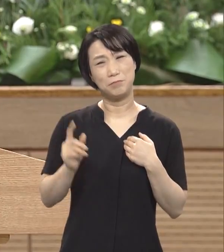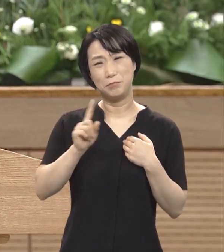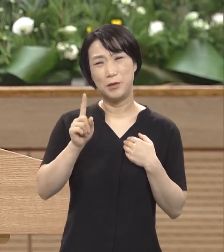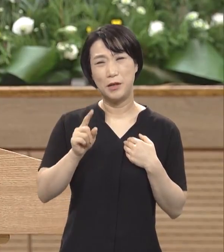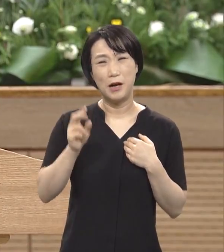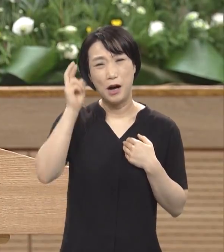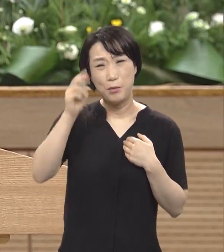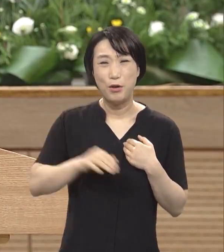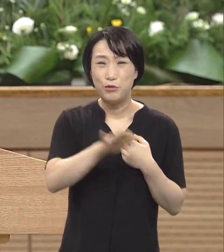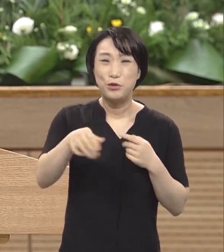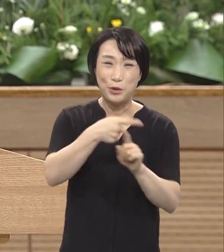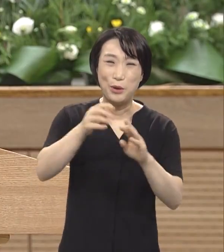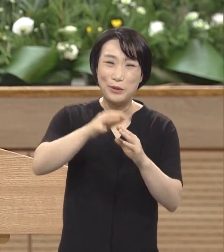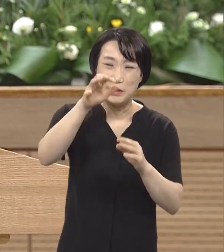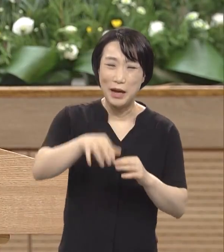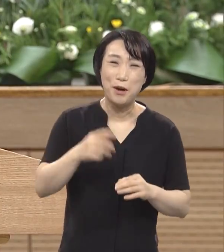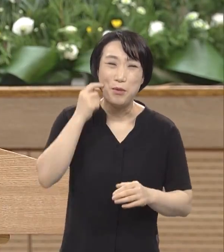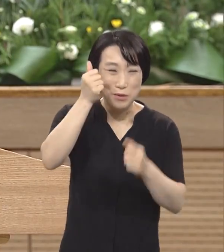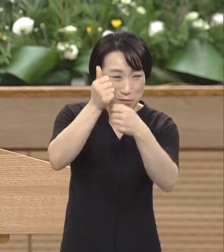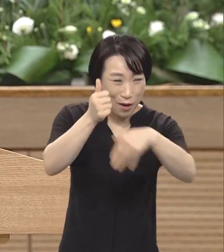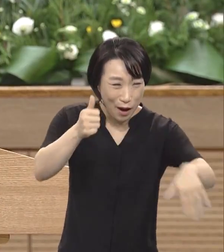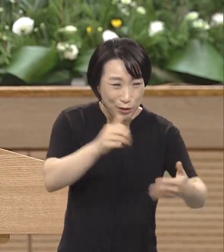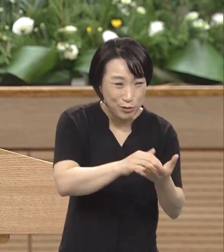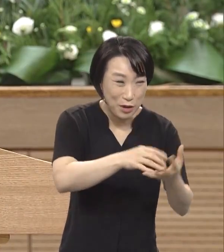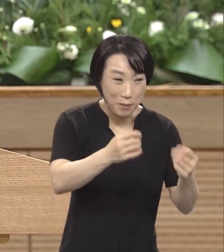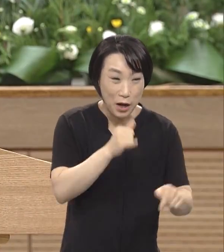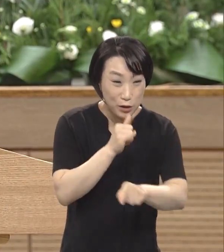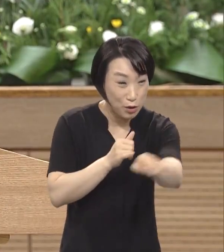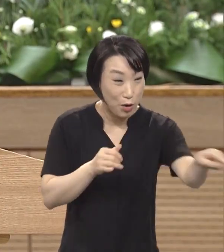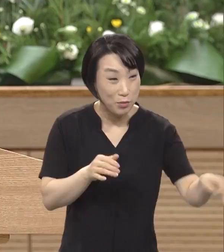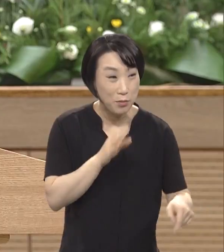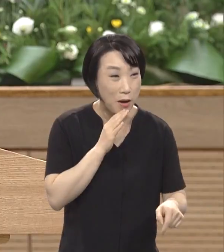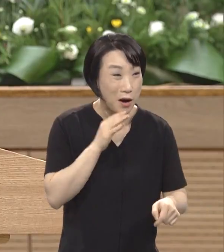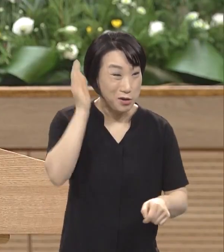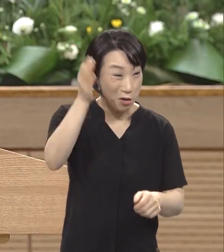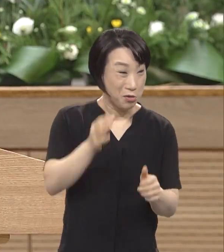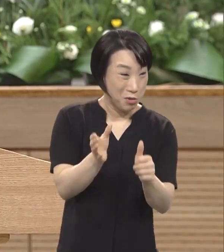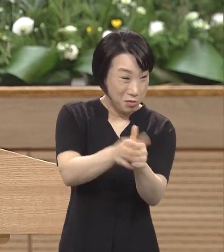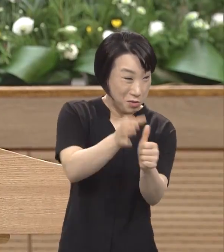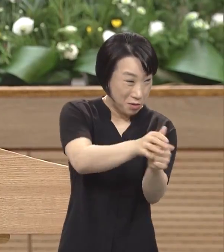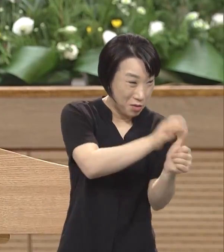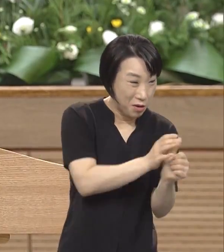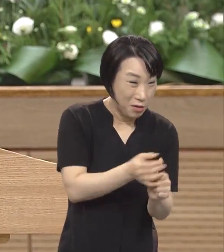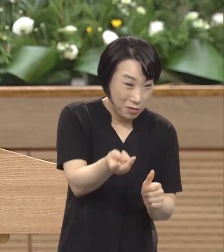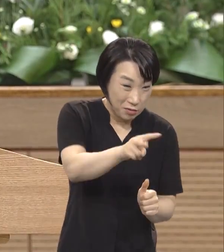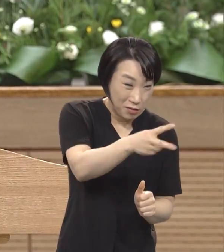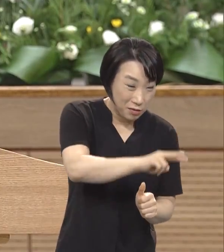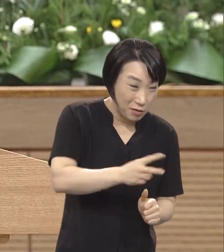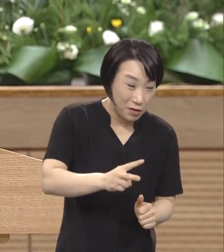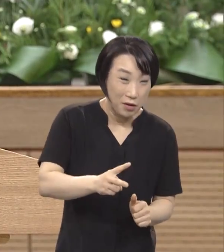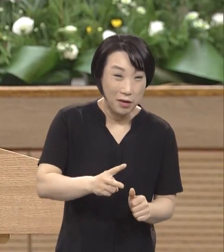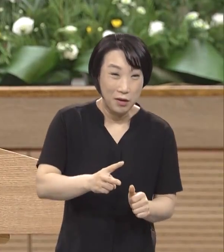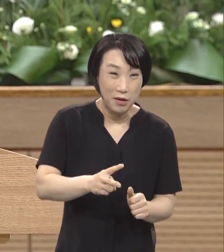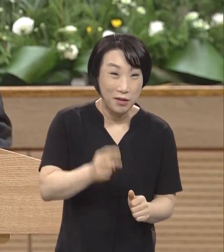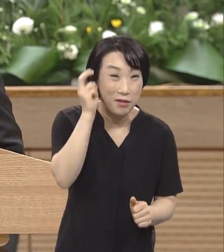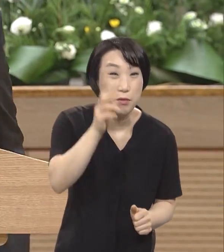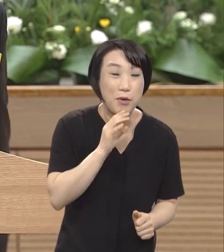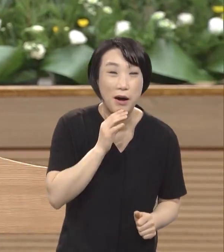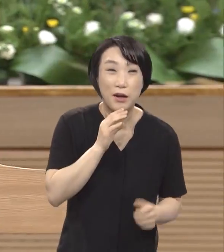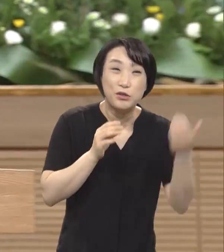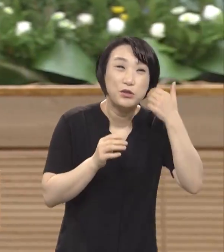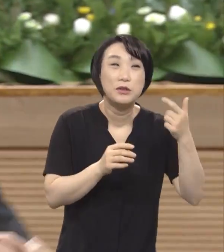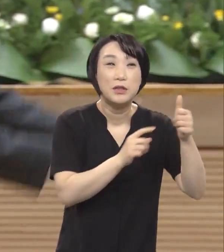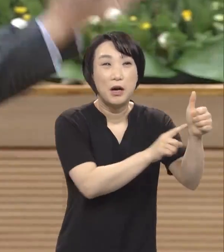우리 교회 부사역자들이 이렇게 많은데 다 설교시키고, 어떤 사람들은 그러잖아요.